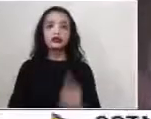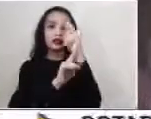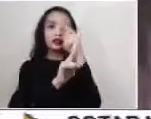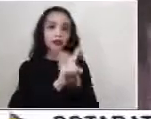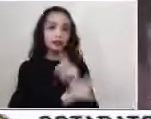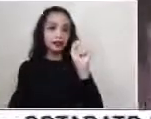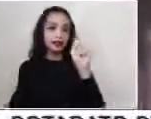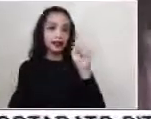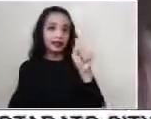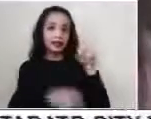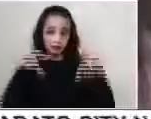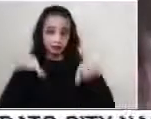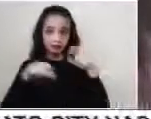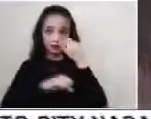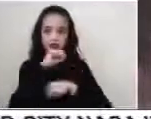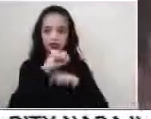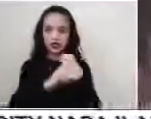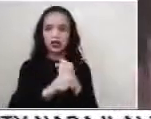kasi